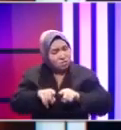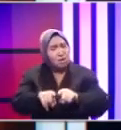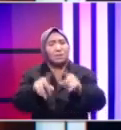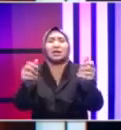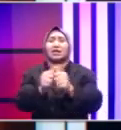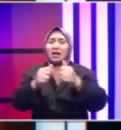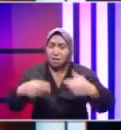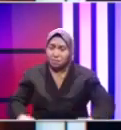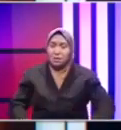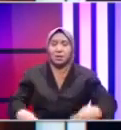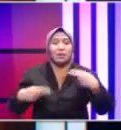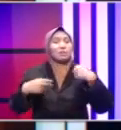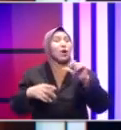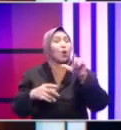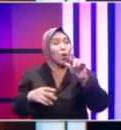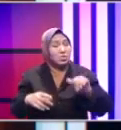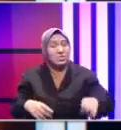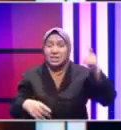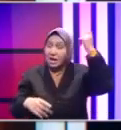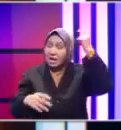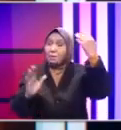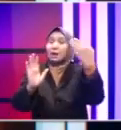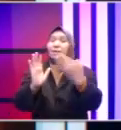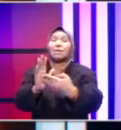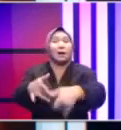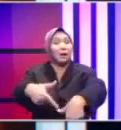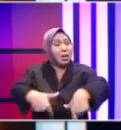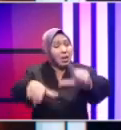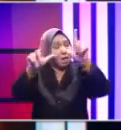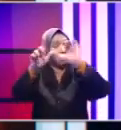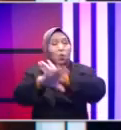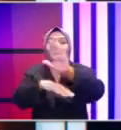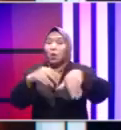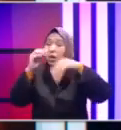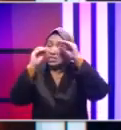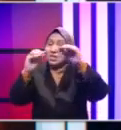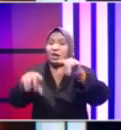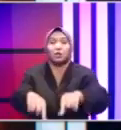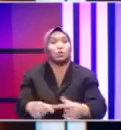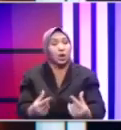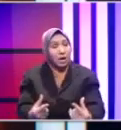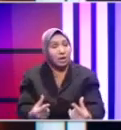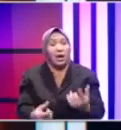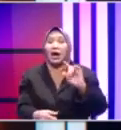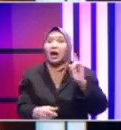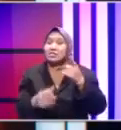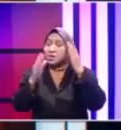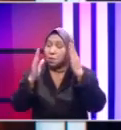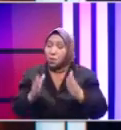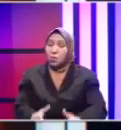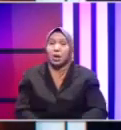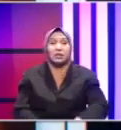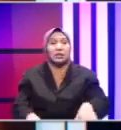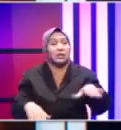manusia no jika akal akan membuktikan membenarkan segala ajaran Alquran hanya orang yang